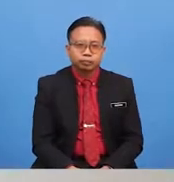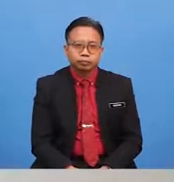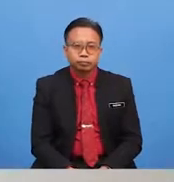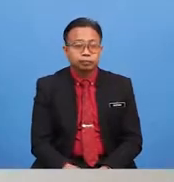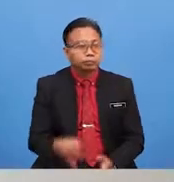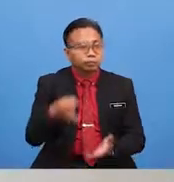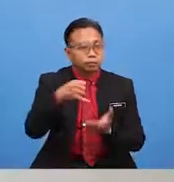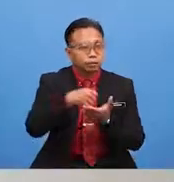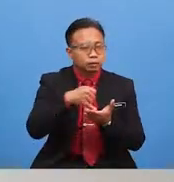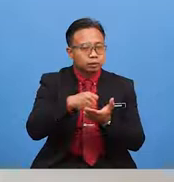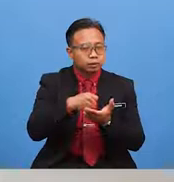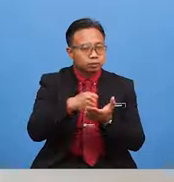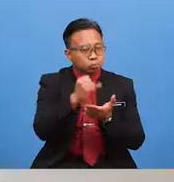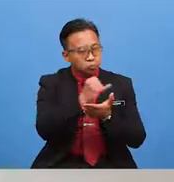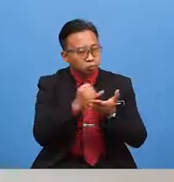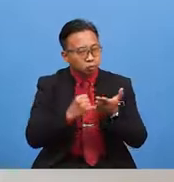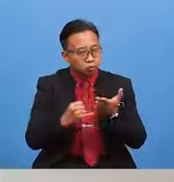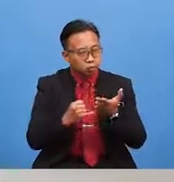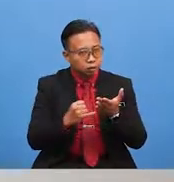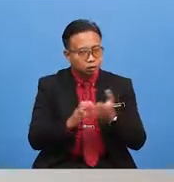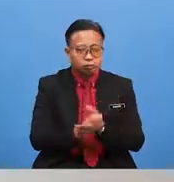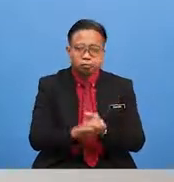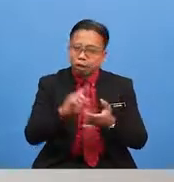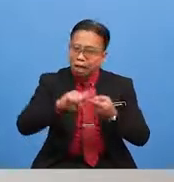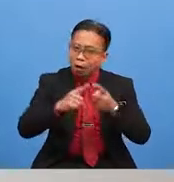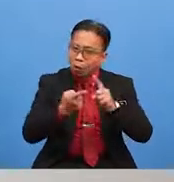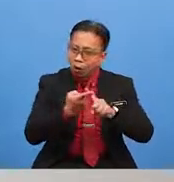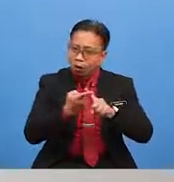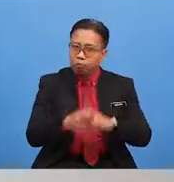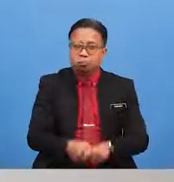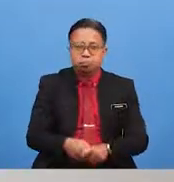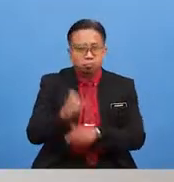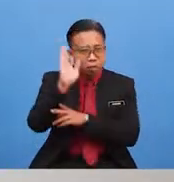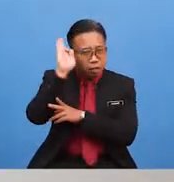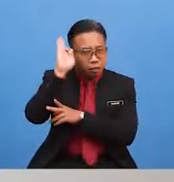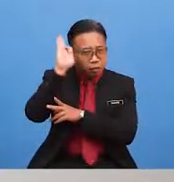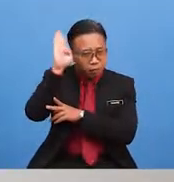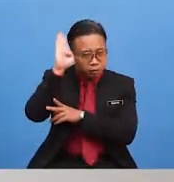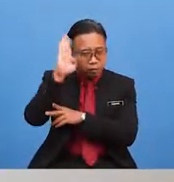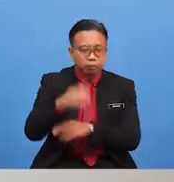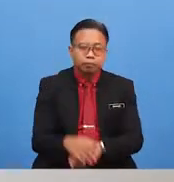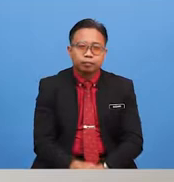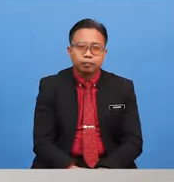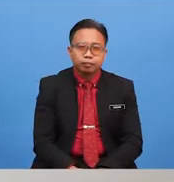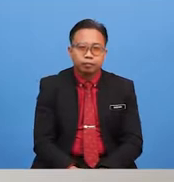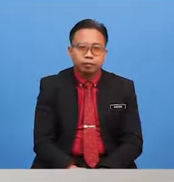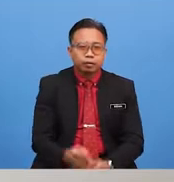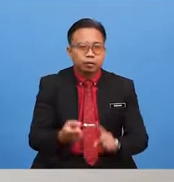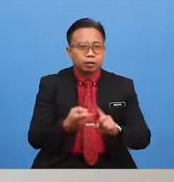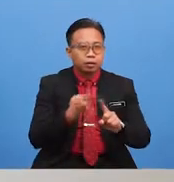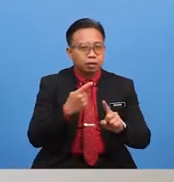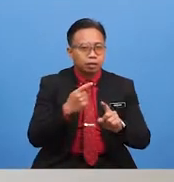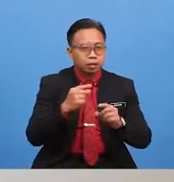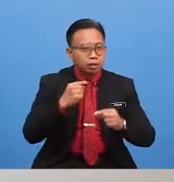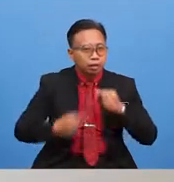Ini merupakan karya agung sahabat Mr. Rembrandt iaitu Francois Boucher dari aliran dan